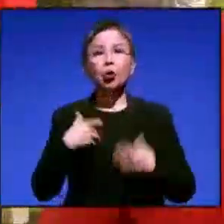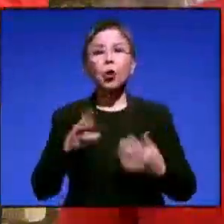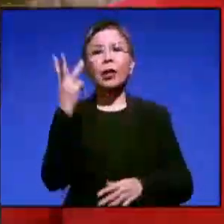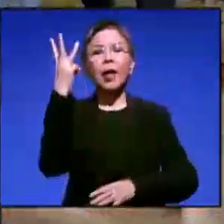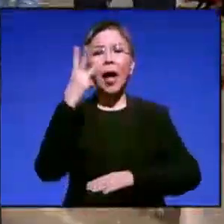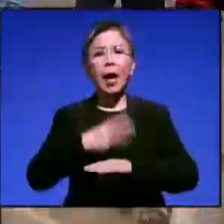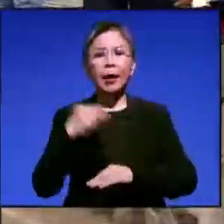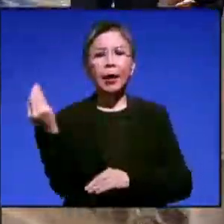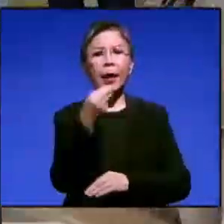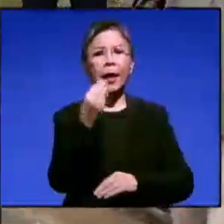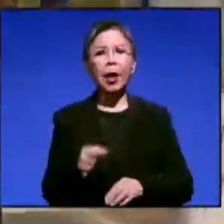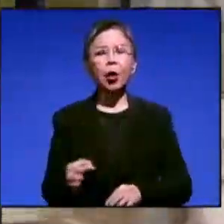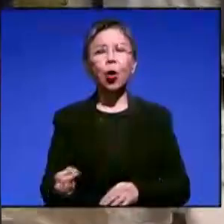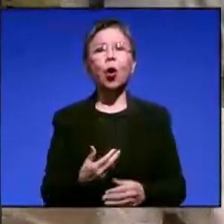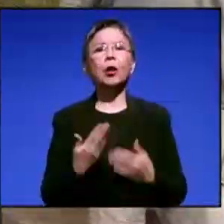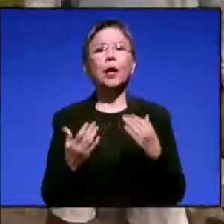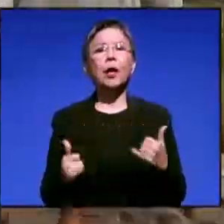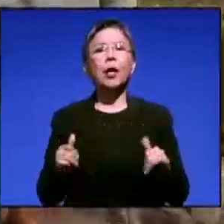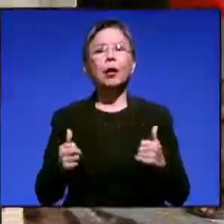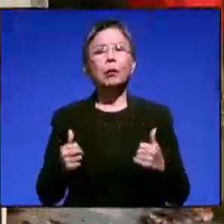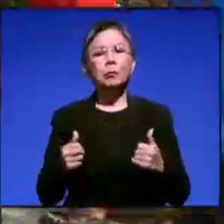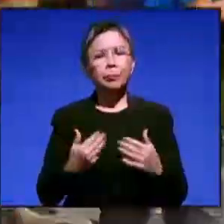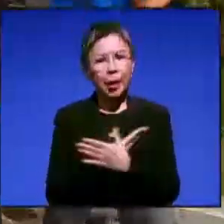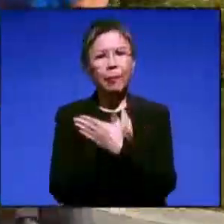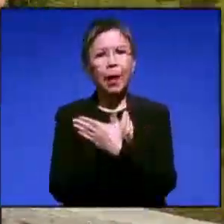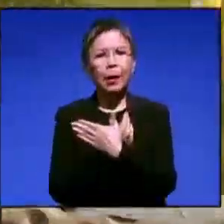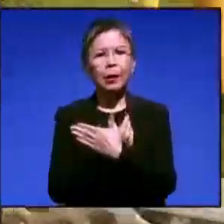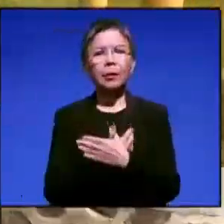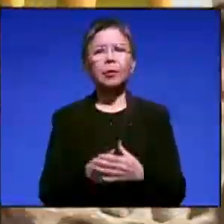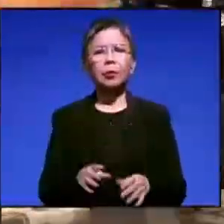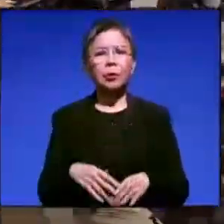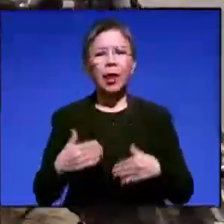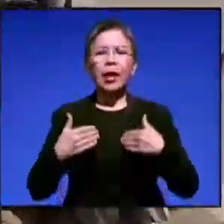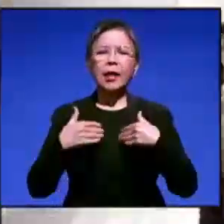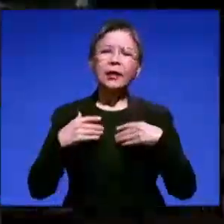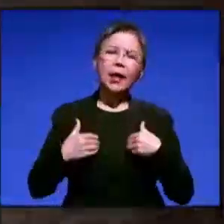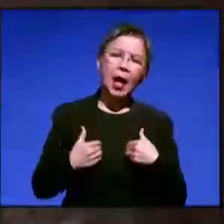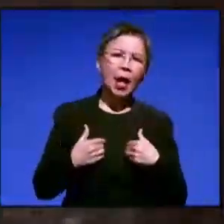berkeliling Kabupaten Bima dan Kabupaten Dompu, dirinya tidak beristirahat cukup.